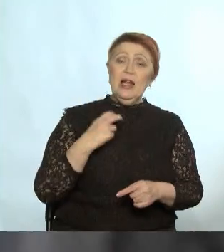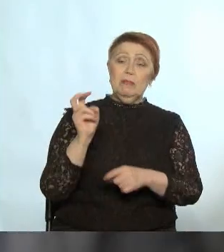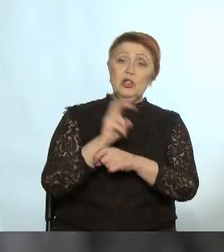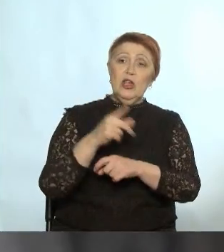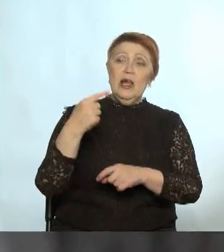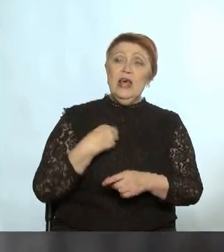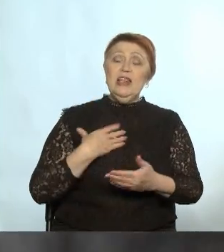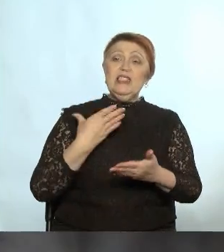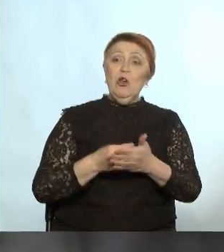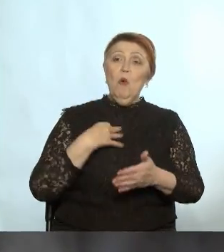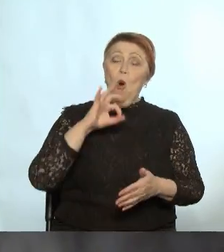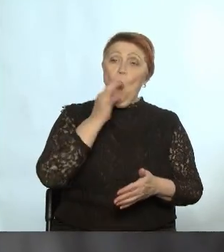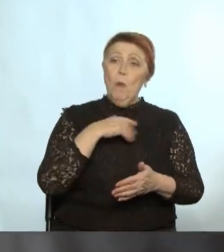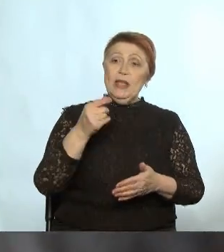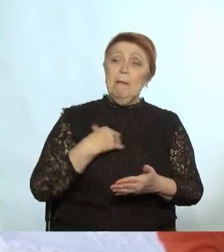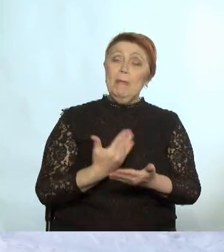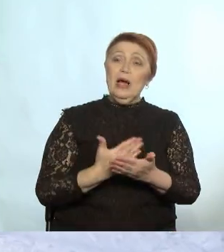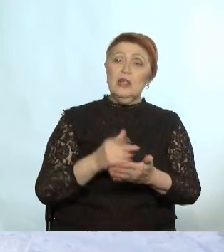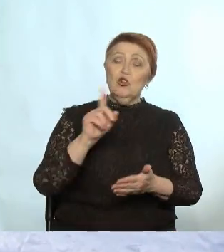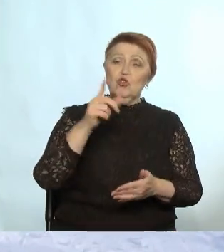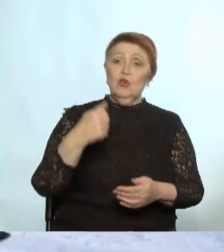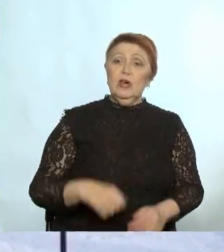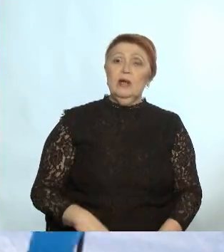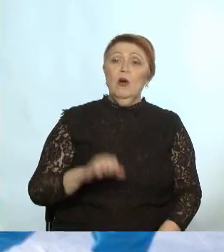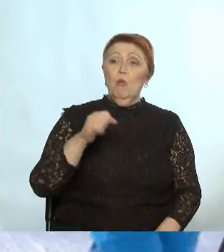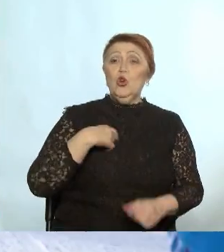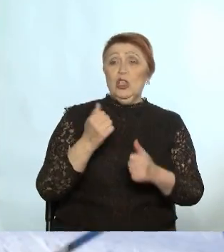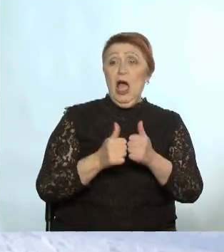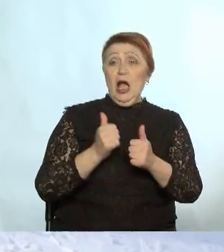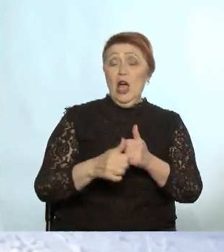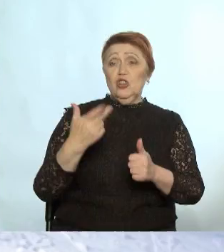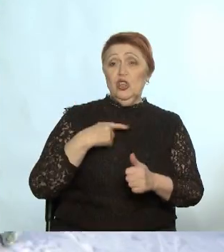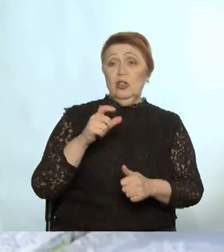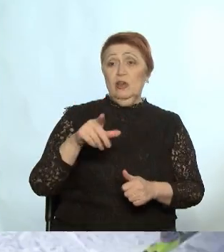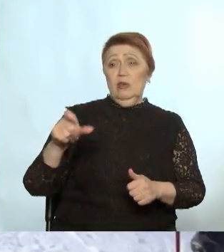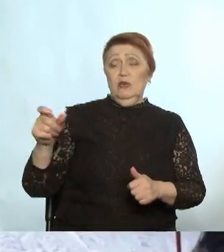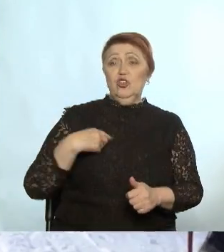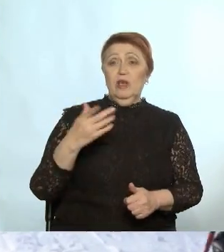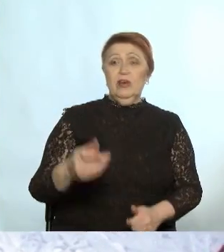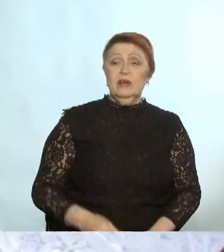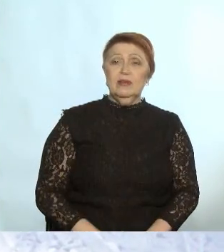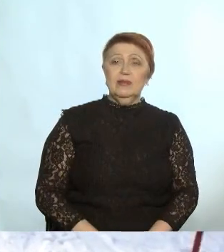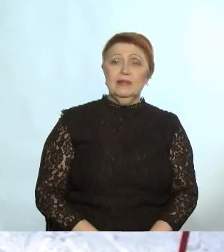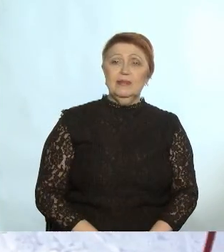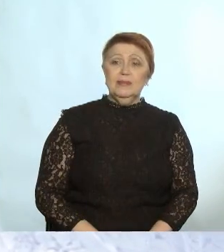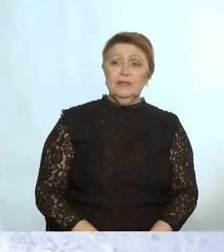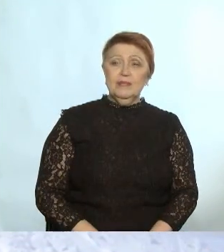опыте показали, что приобщиться к этому виду спорта может каждый. Павел Игошин, Евгений Власов, «Смотри, Хабаровск».